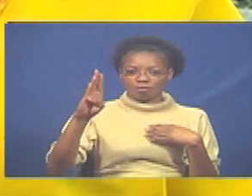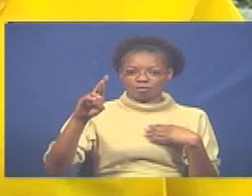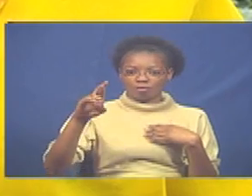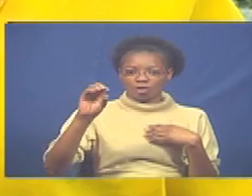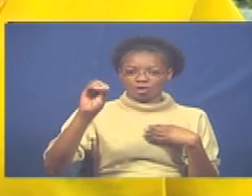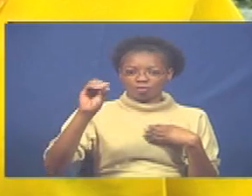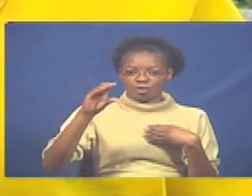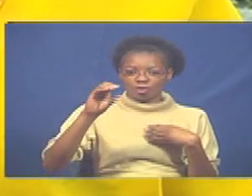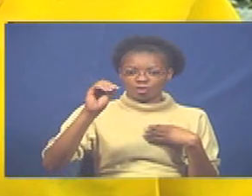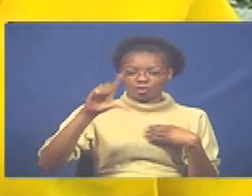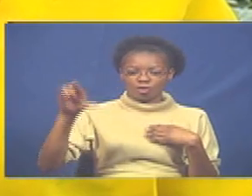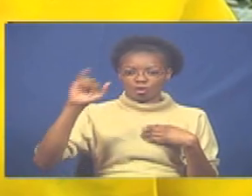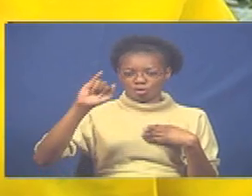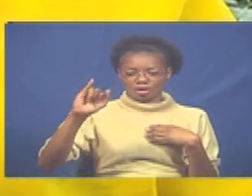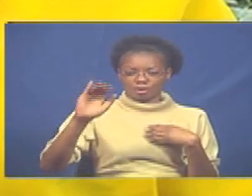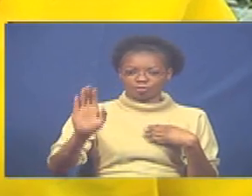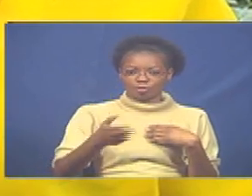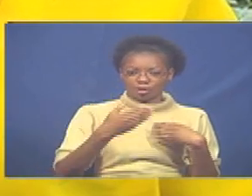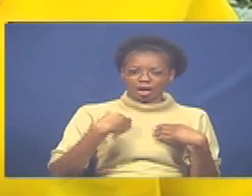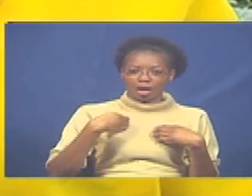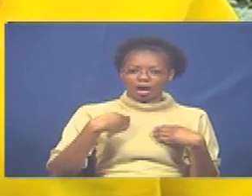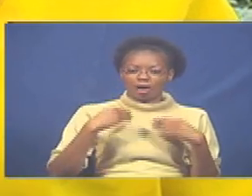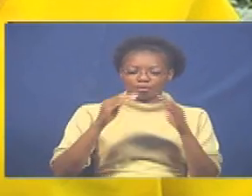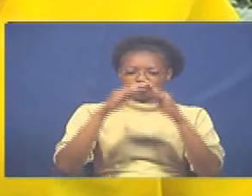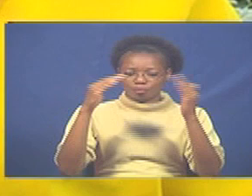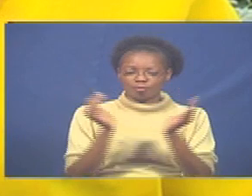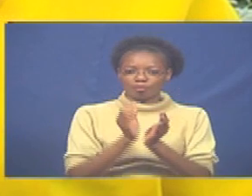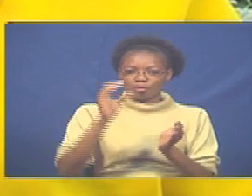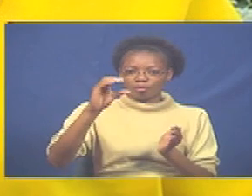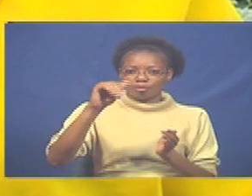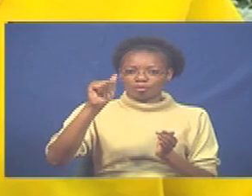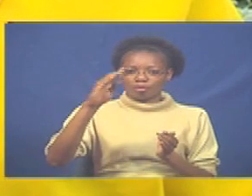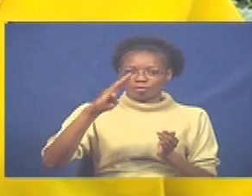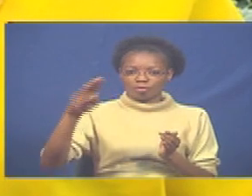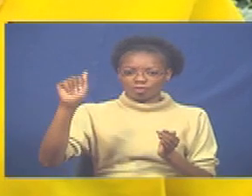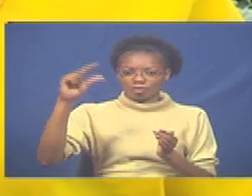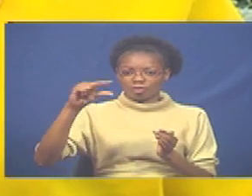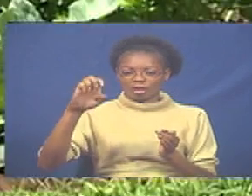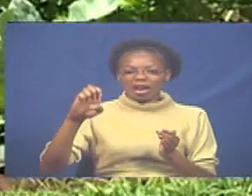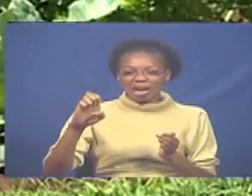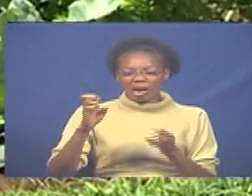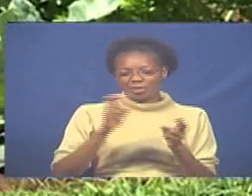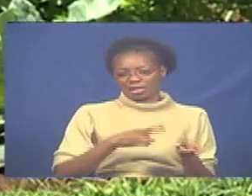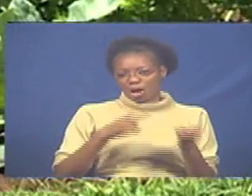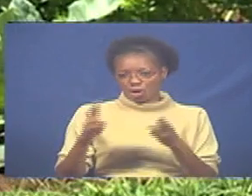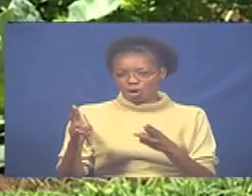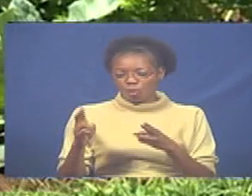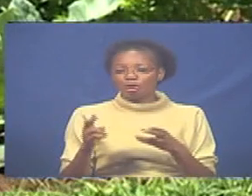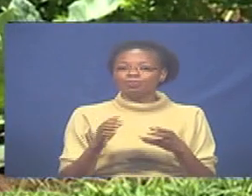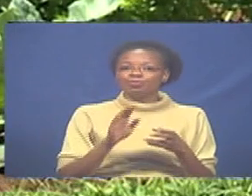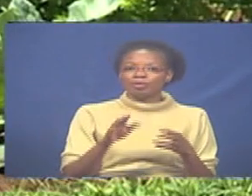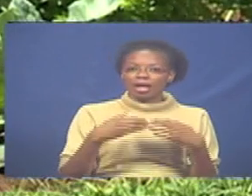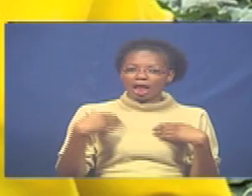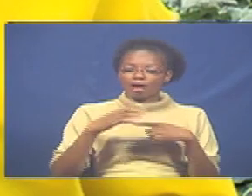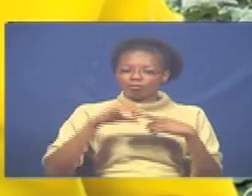nyingi, kuna kabeji za kawaida, kuna sukuma, kuna spinach, kuna